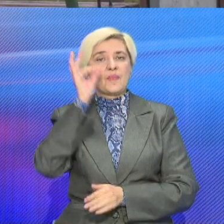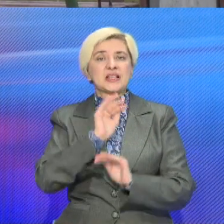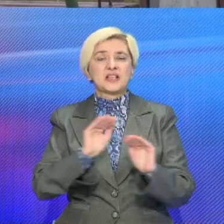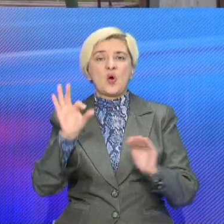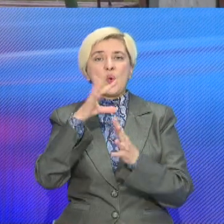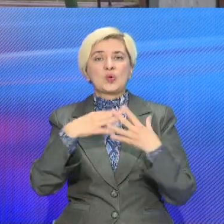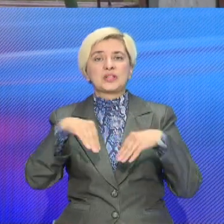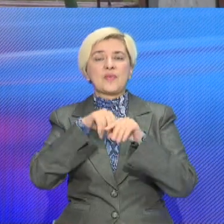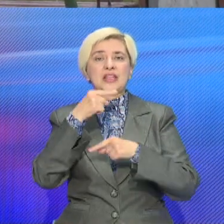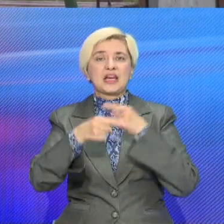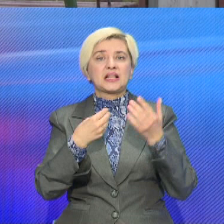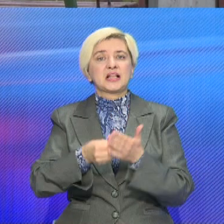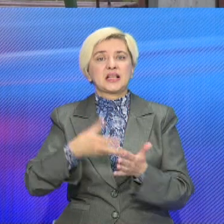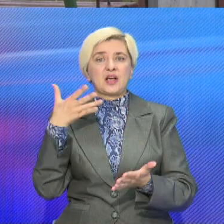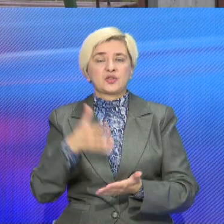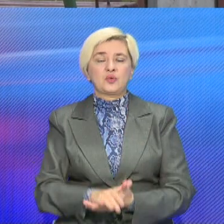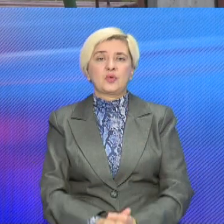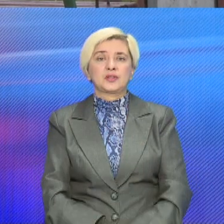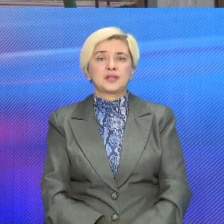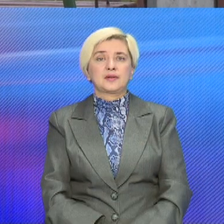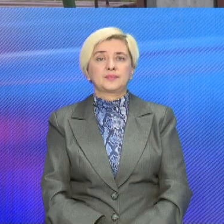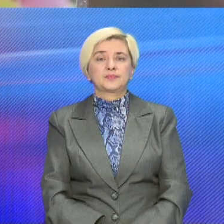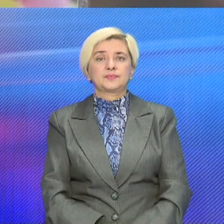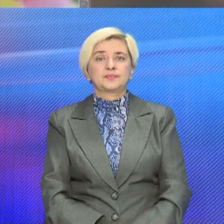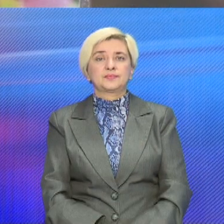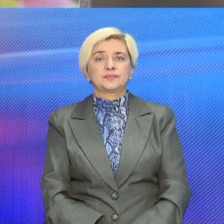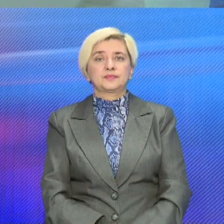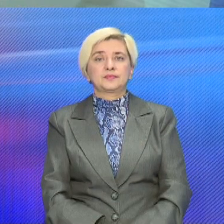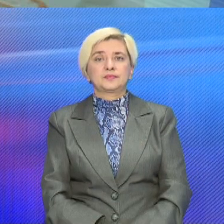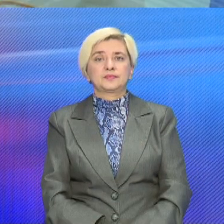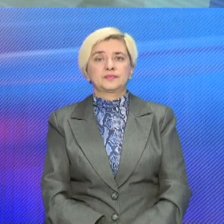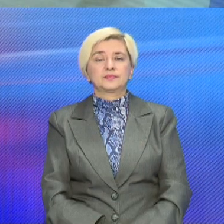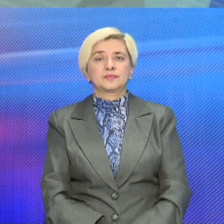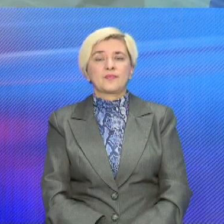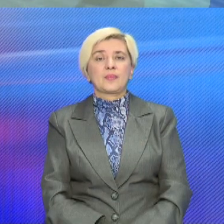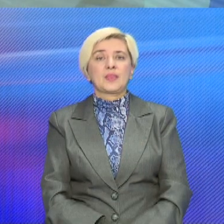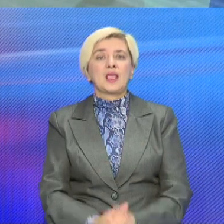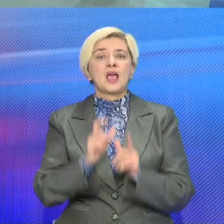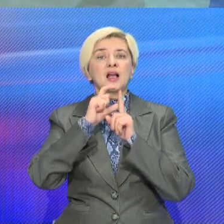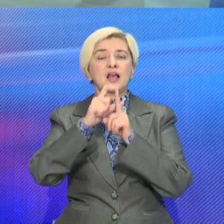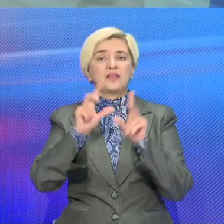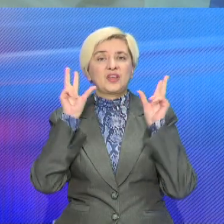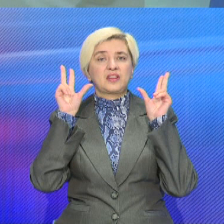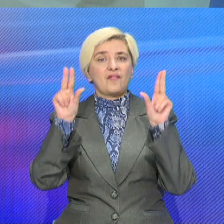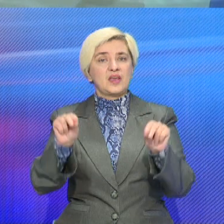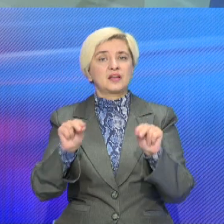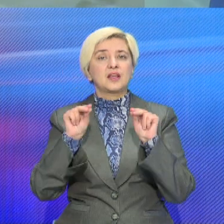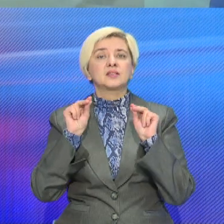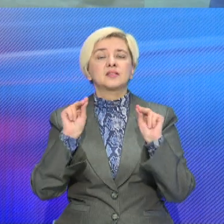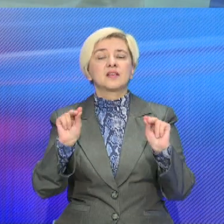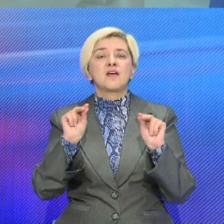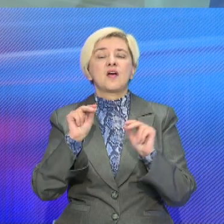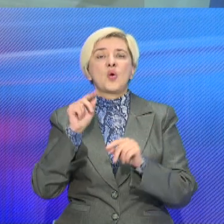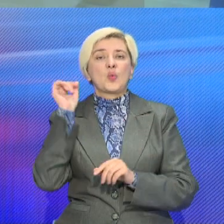сямейных традыцыях і каштоўнасцях. Клятву на верность університету у Радзімі і